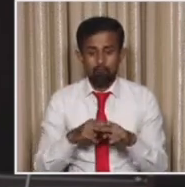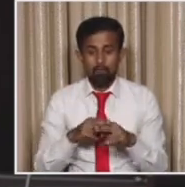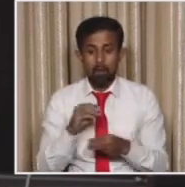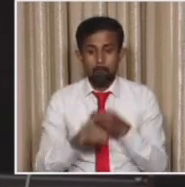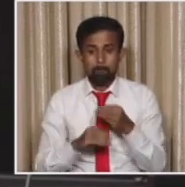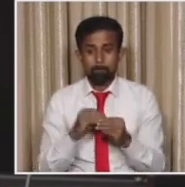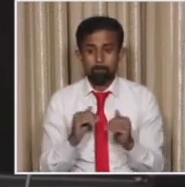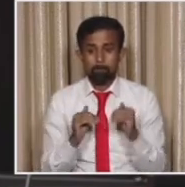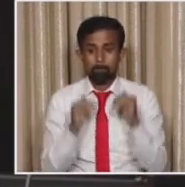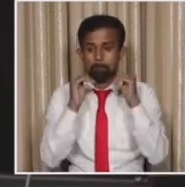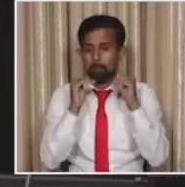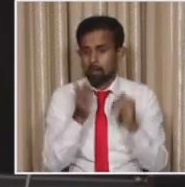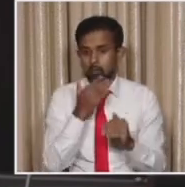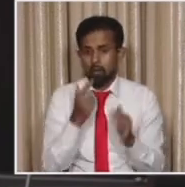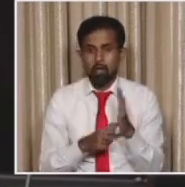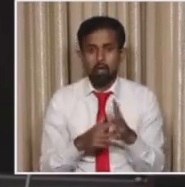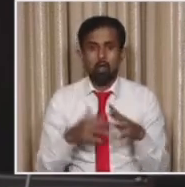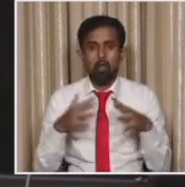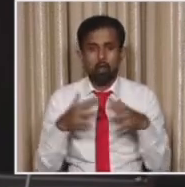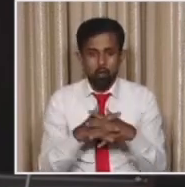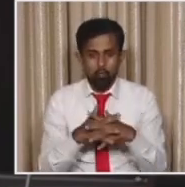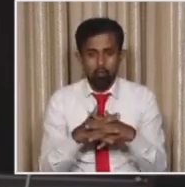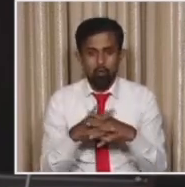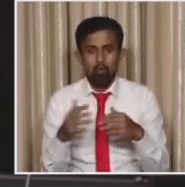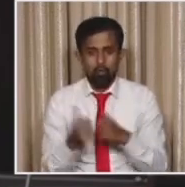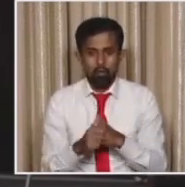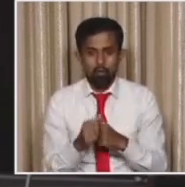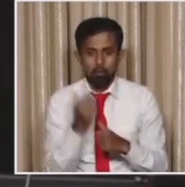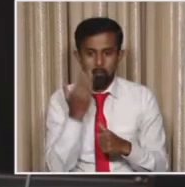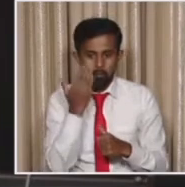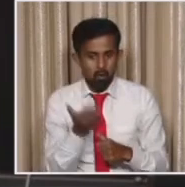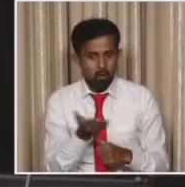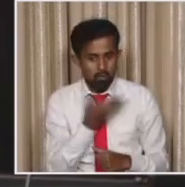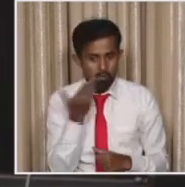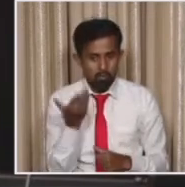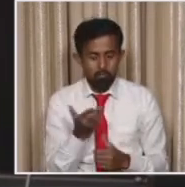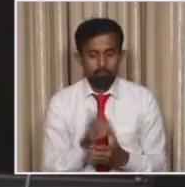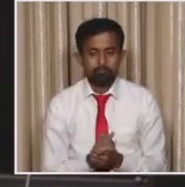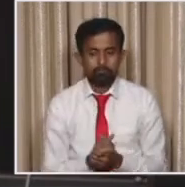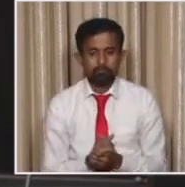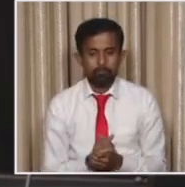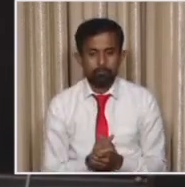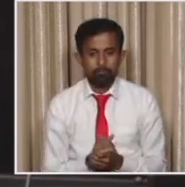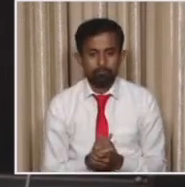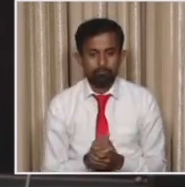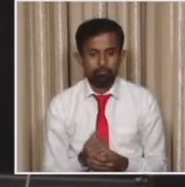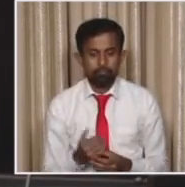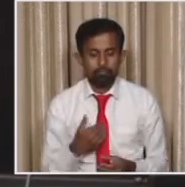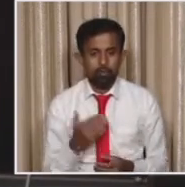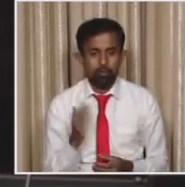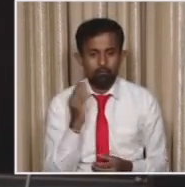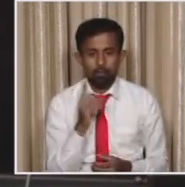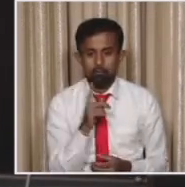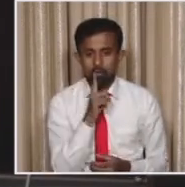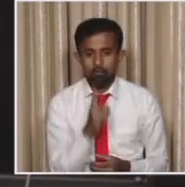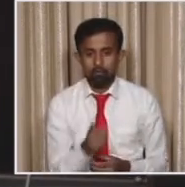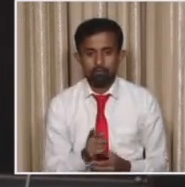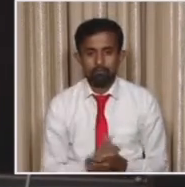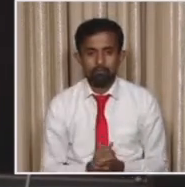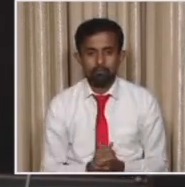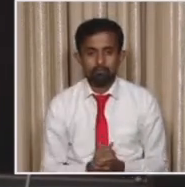විදිහේ නීති මාලාවක් ඒකෙදි අපිට දැක ගන්න ලැබෙයි කියන කාරණේ අපි විශේෂයෙන්ම මතක් කරන්න